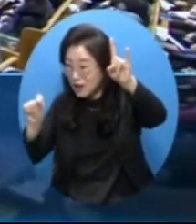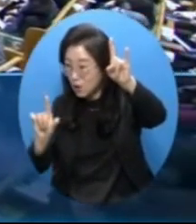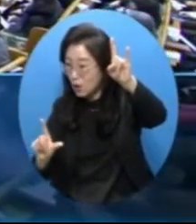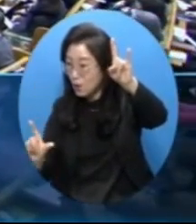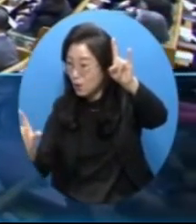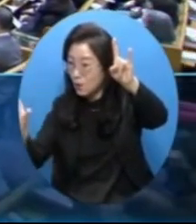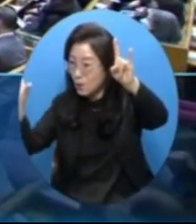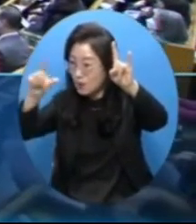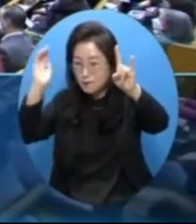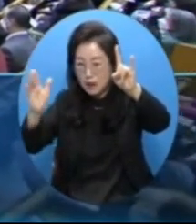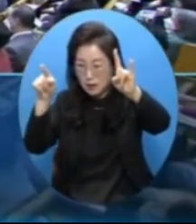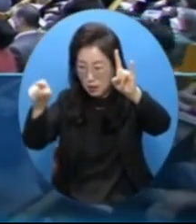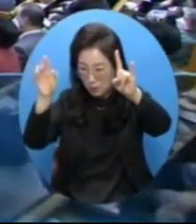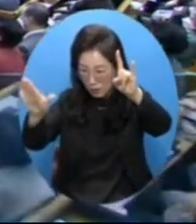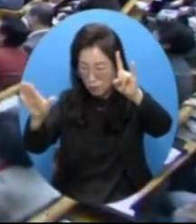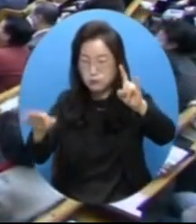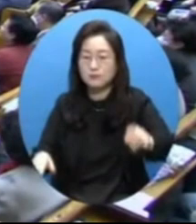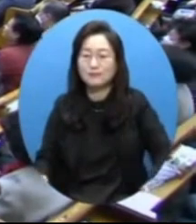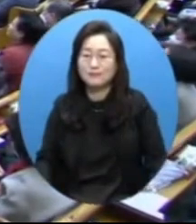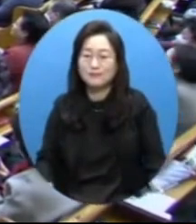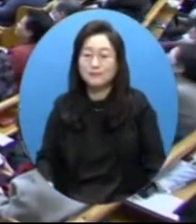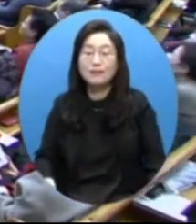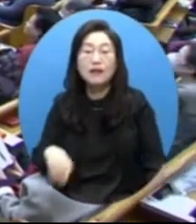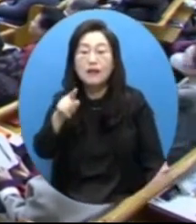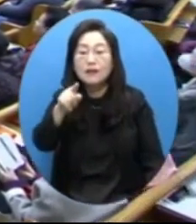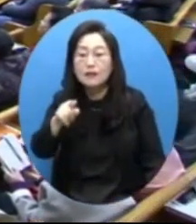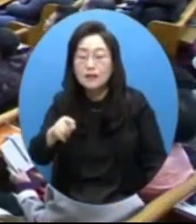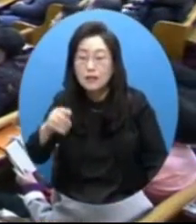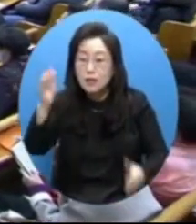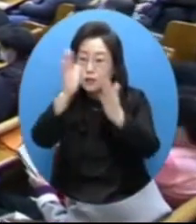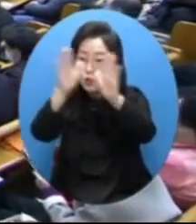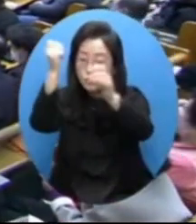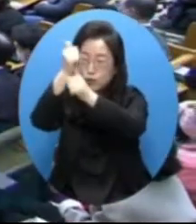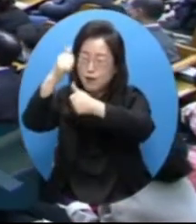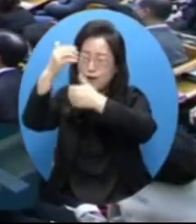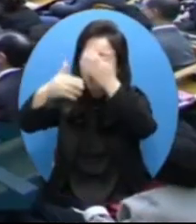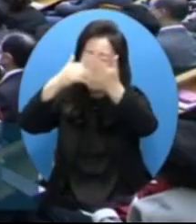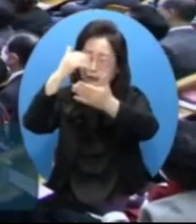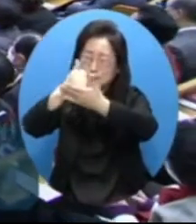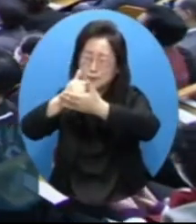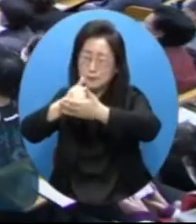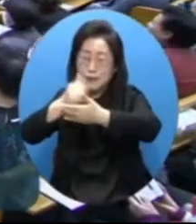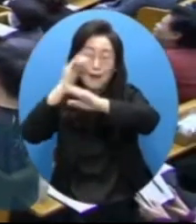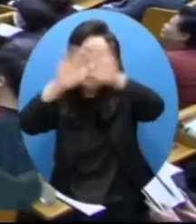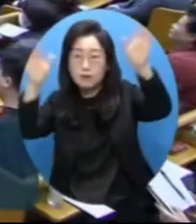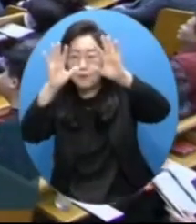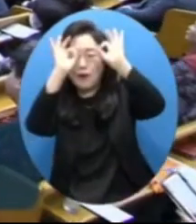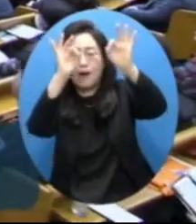골짜기에서 그리할지어다 하매 여호수아가 하나님을 바라보고 담대 외칩니다